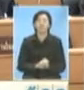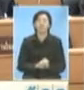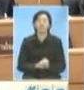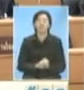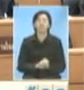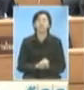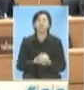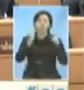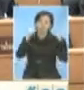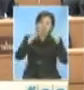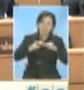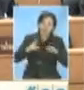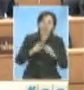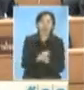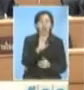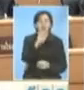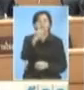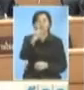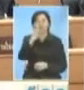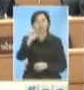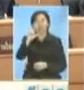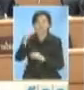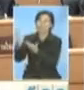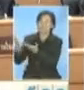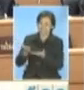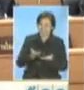ทไปเชิญชวนเข้ามาใน118ล้านนะครับ